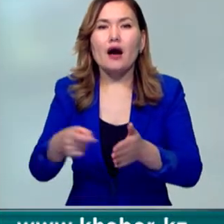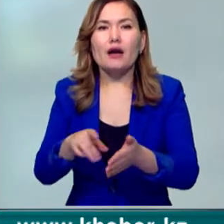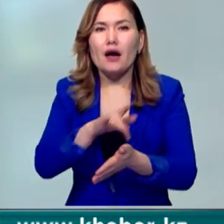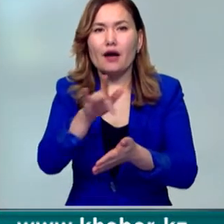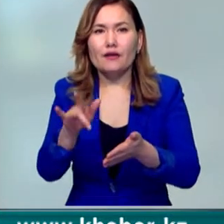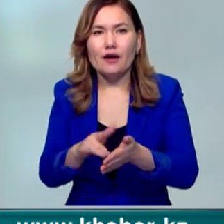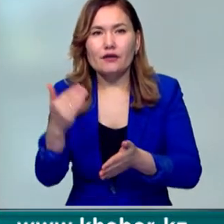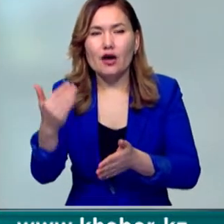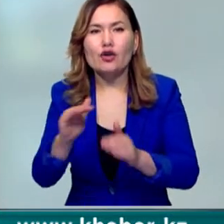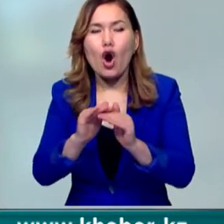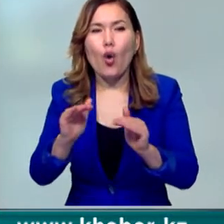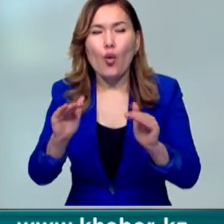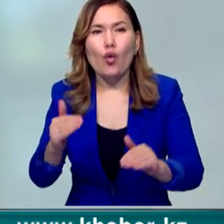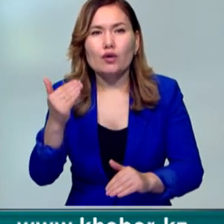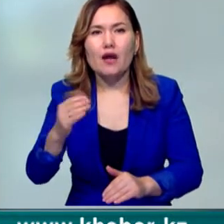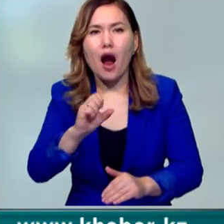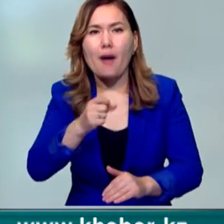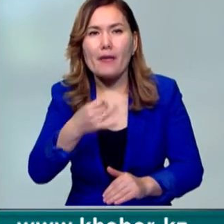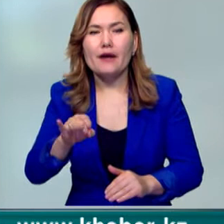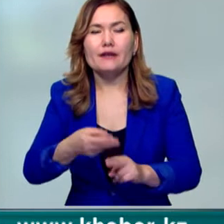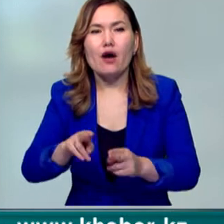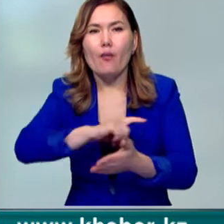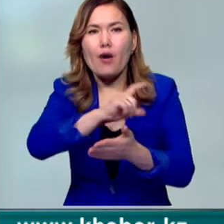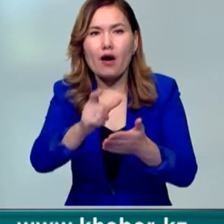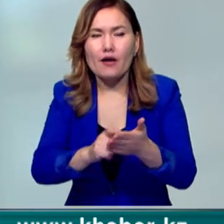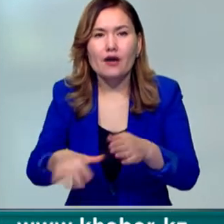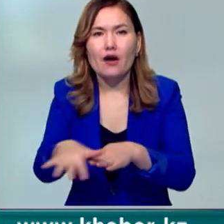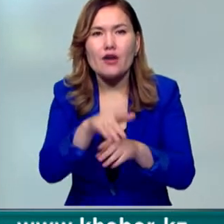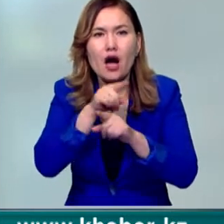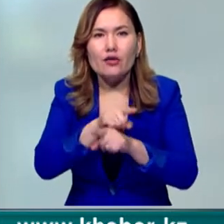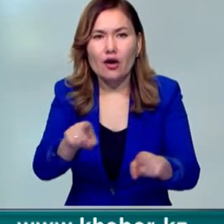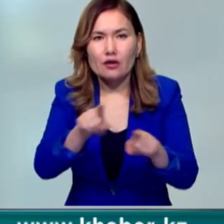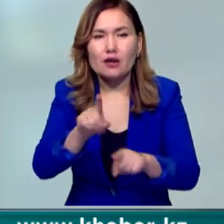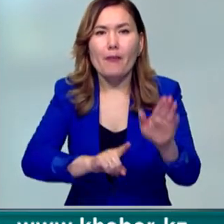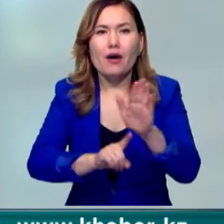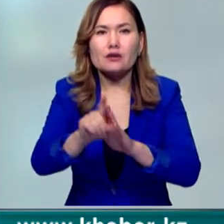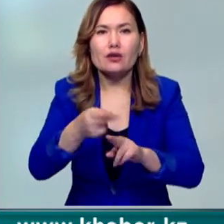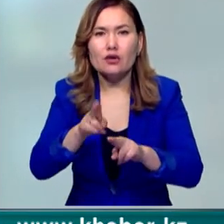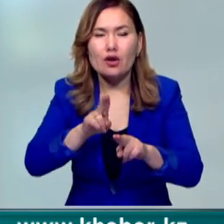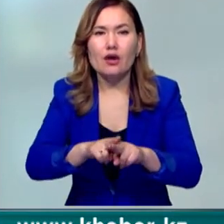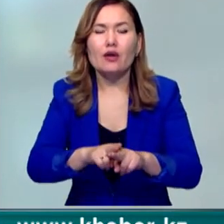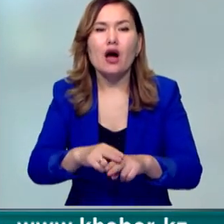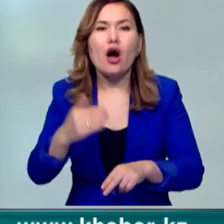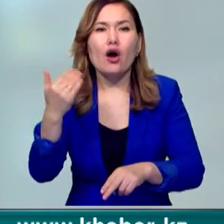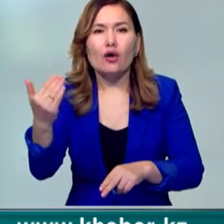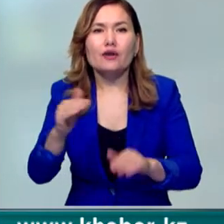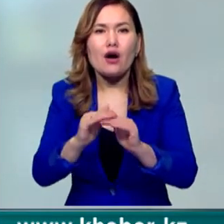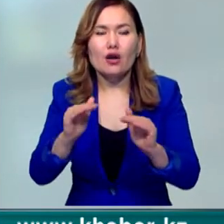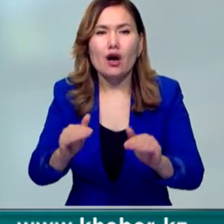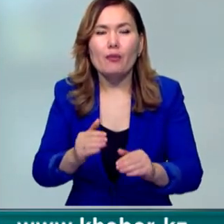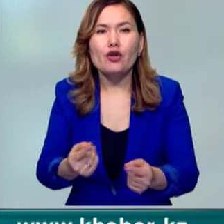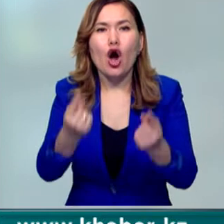Қарағандылық оқушылар Хәкімі Байдың асыл қазынасын ел арасында кеңінен насихаттауда қолға алды. Бұл жола олар ұлы